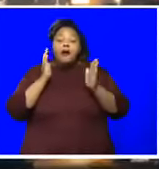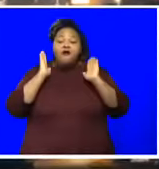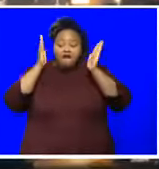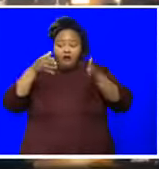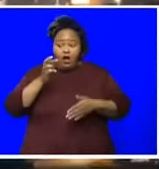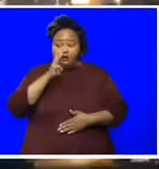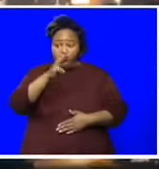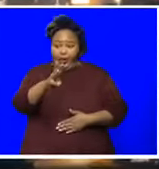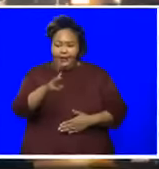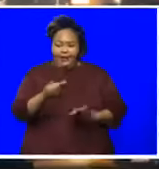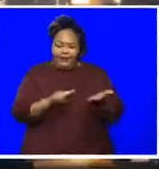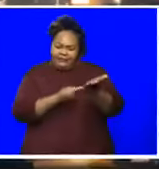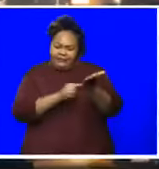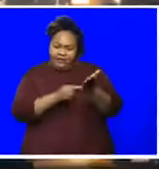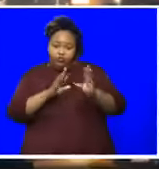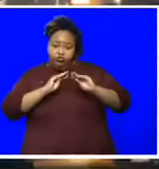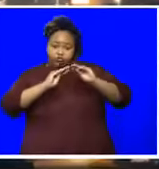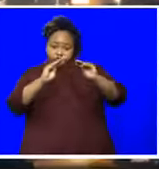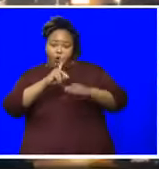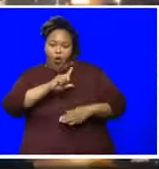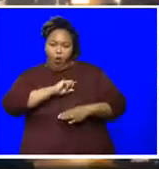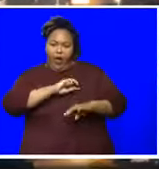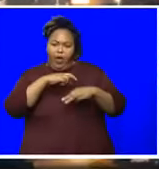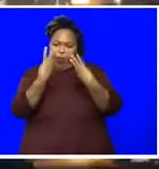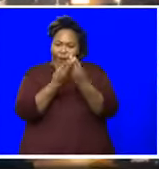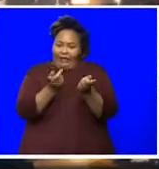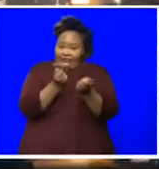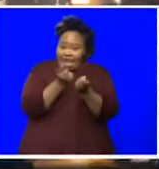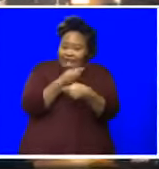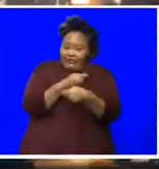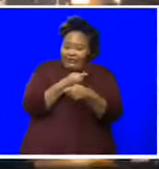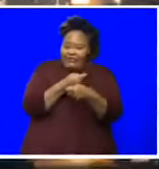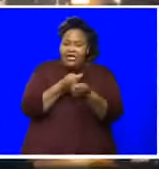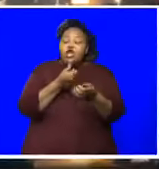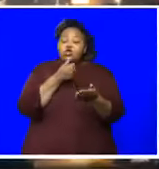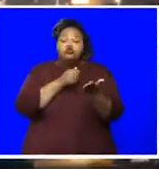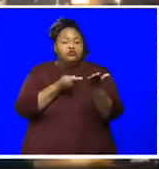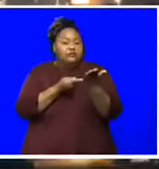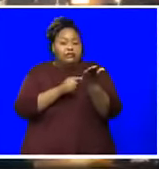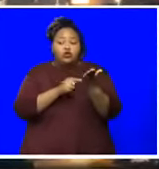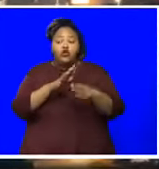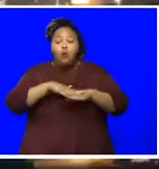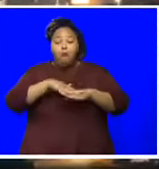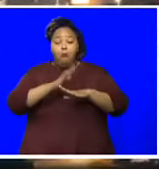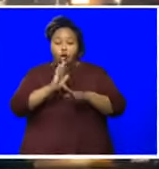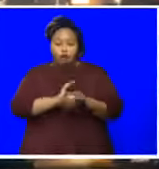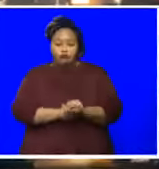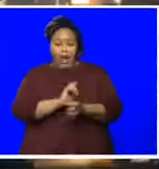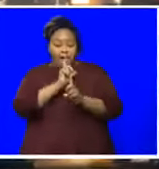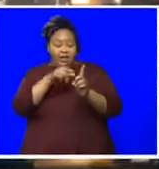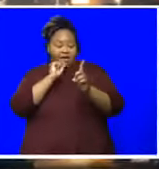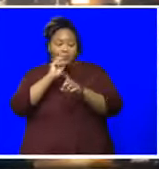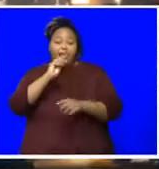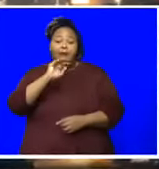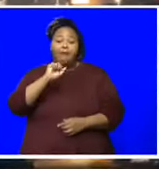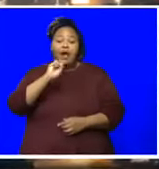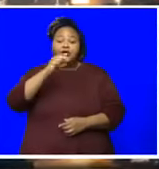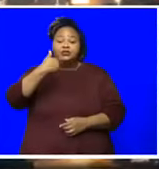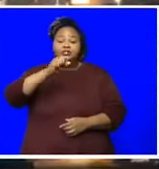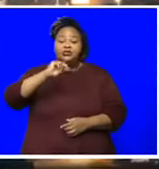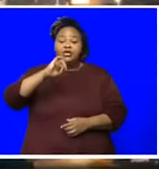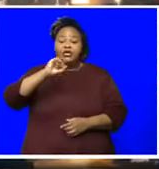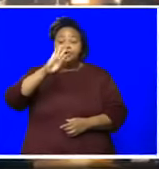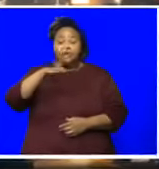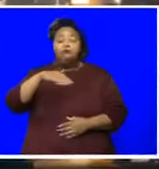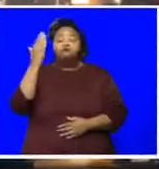kulokunye njengoba lena sengiyonandlela umhlabalo sosebenza ngayo. Lokhu kuvetwe nguthandiwe Mashinini lokhulumelele inhlangano